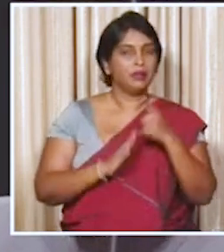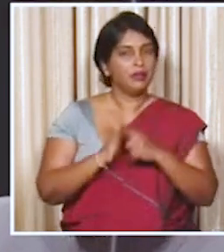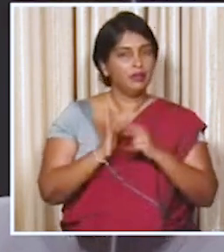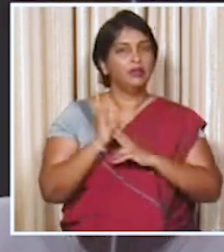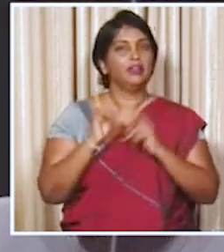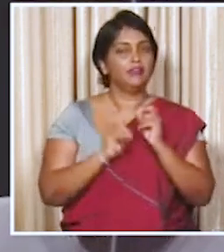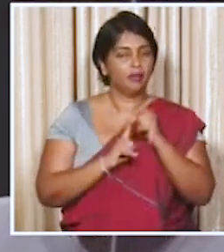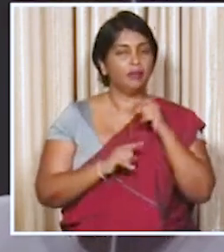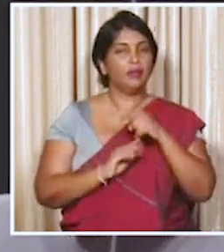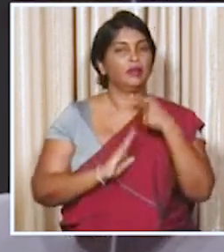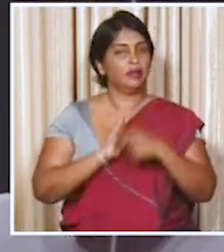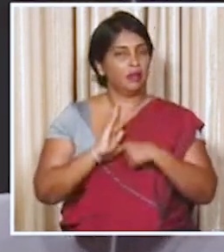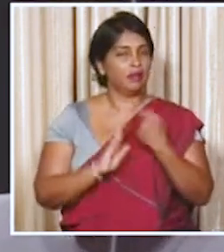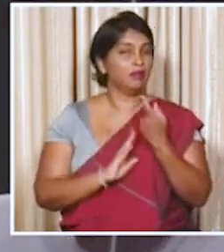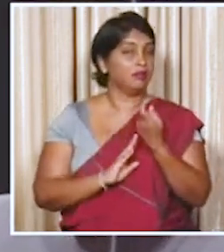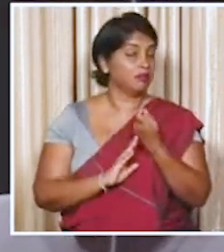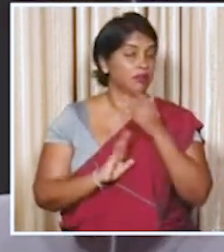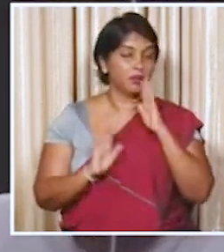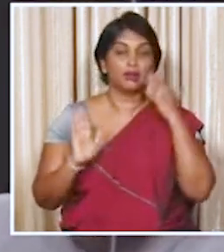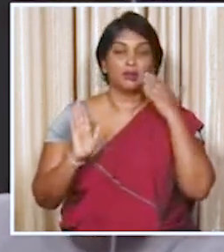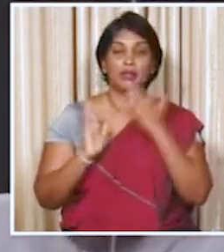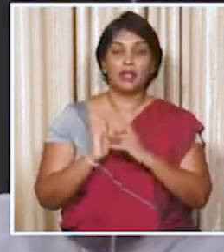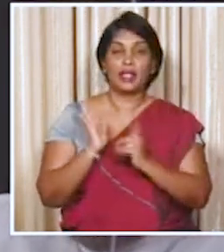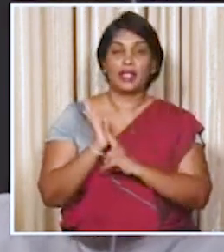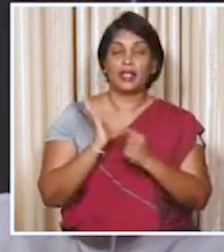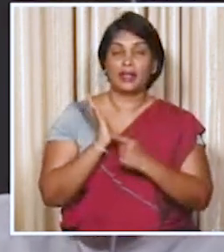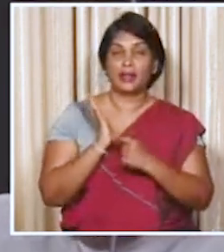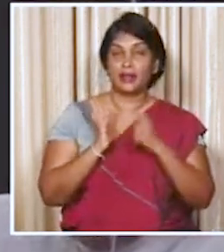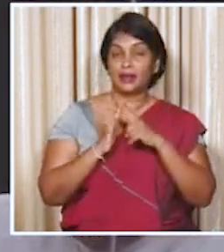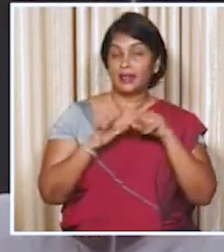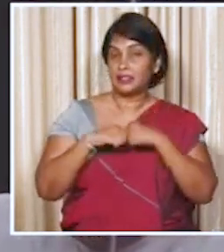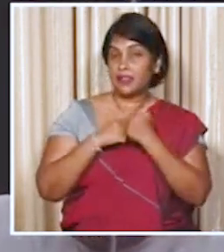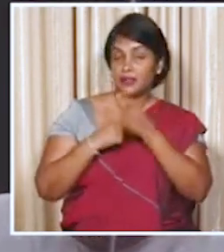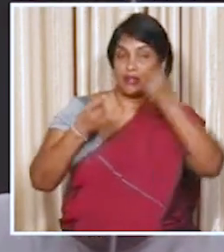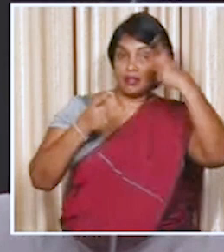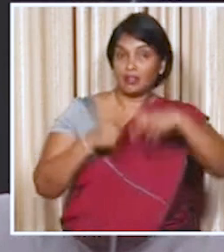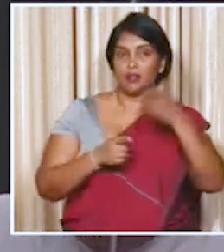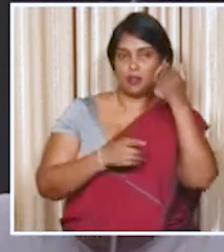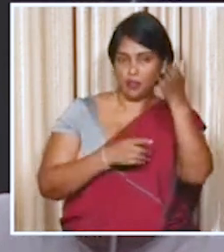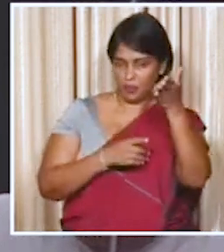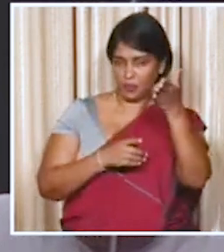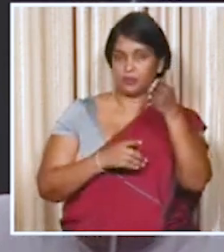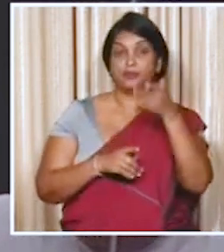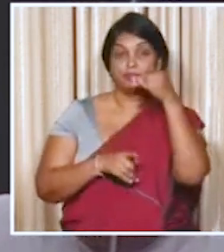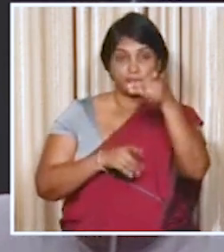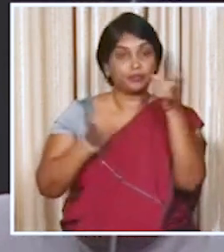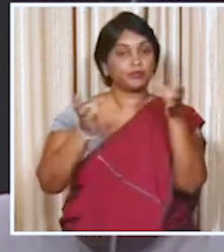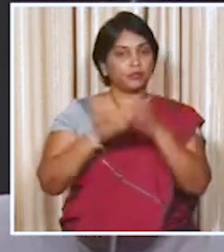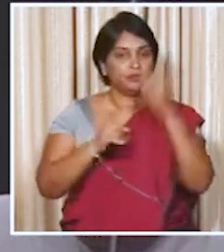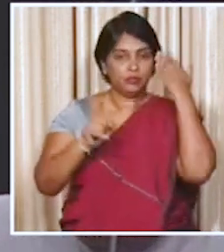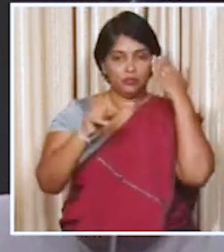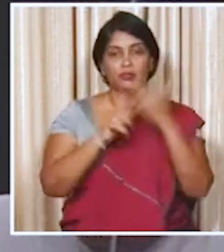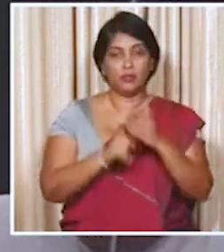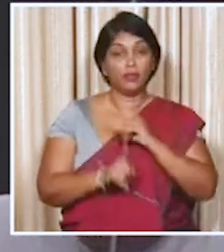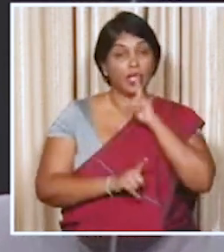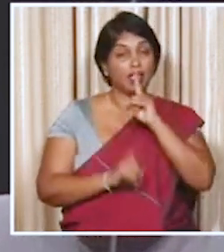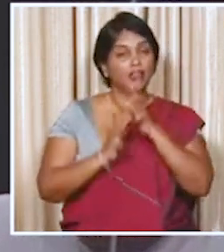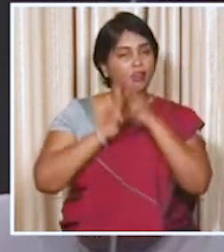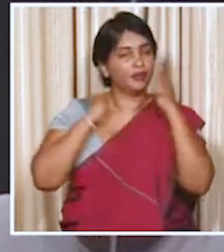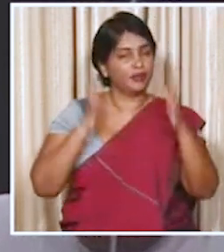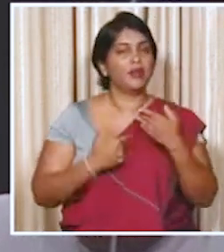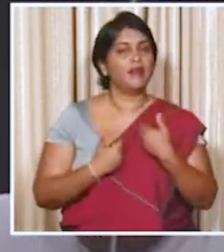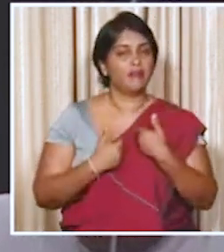විමුක්ති පෙරමුණ මේ රටේ ආර්ථිකයට කරලා තියෙන LTT සංවිධානයට පස්සේ වැඩිම හානිය කරේ ඔබ. ඒ නිසා ඔබේ පක්ෂය ගැන කතා කරනවා නම් අපිට කියන්න ගොඩක් දේවල්